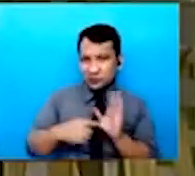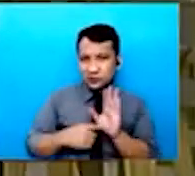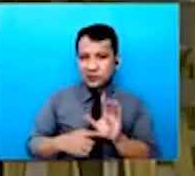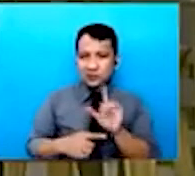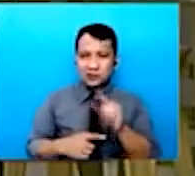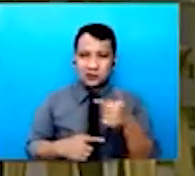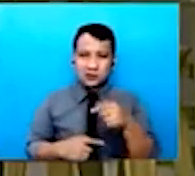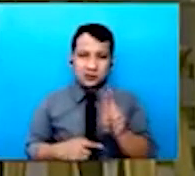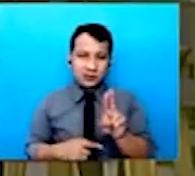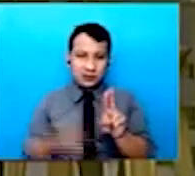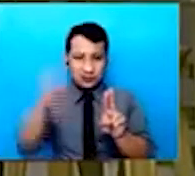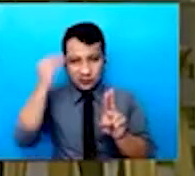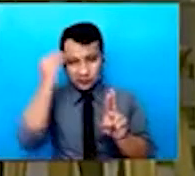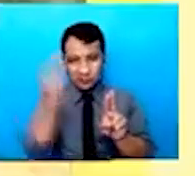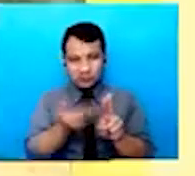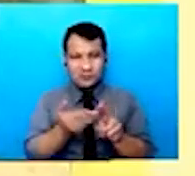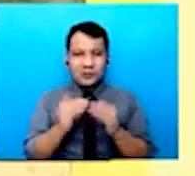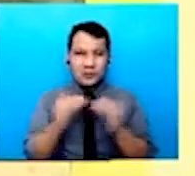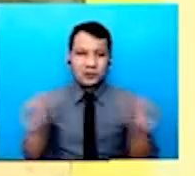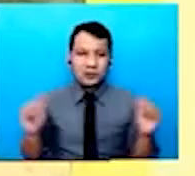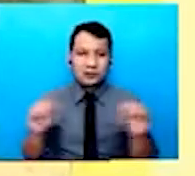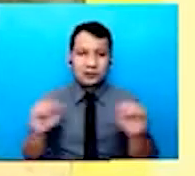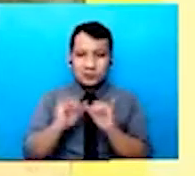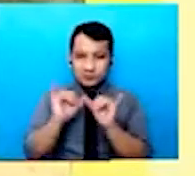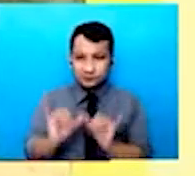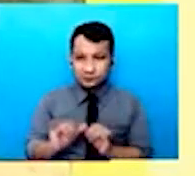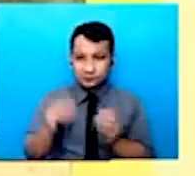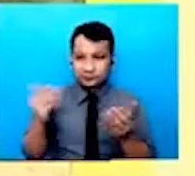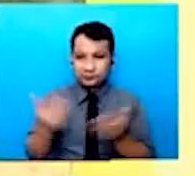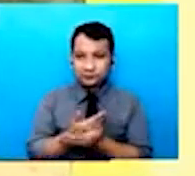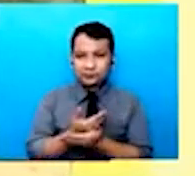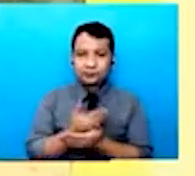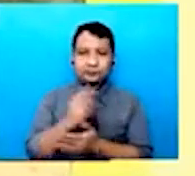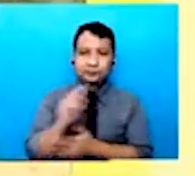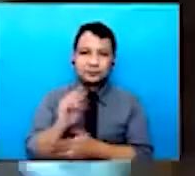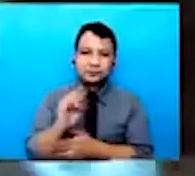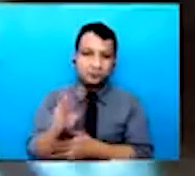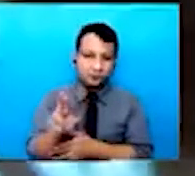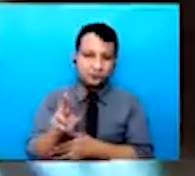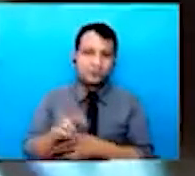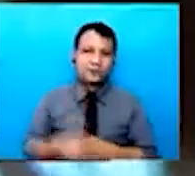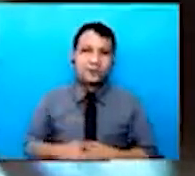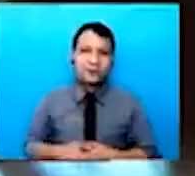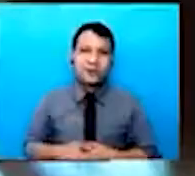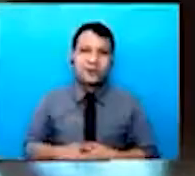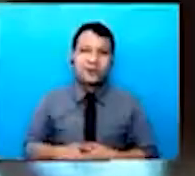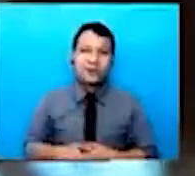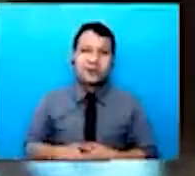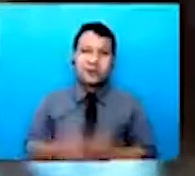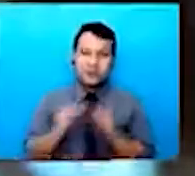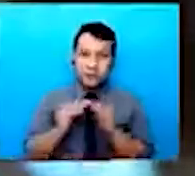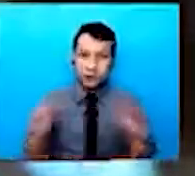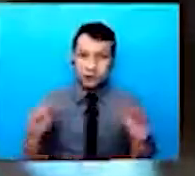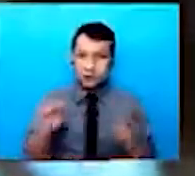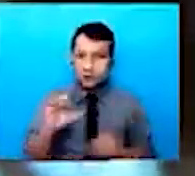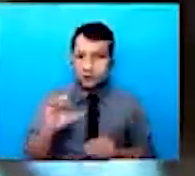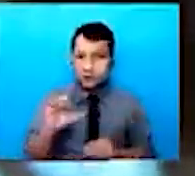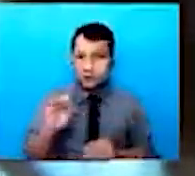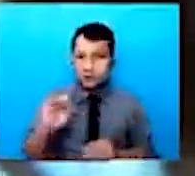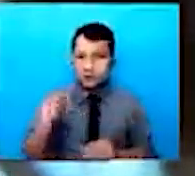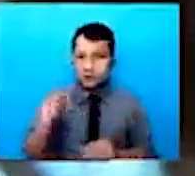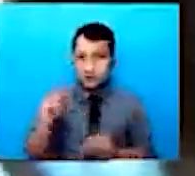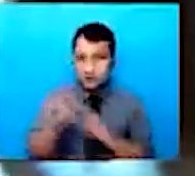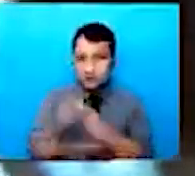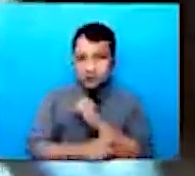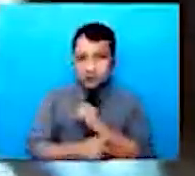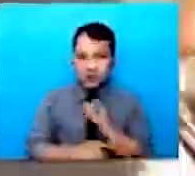sa paglipat sa alert level system na naunang ipinatupad sa Metro Manila. Kaya humirit na ang League of Provinces of the Philippines